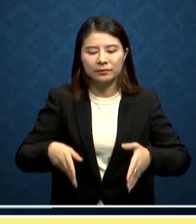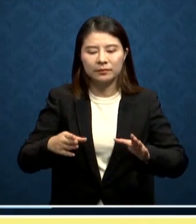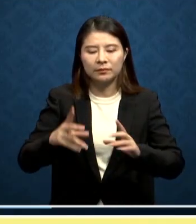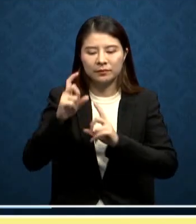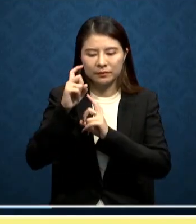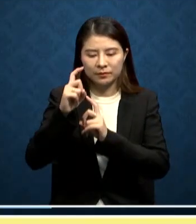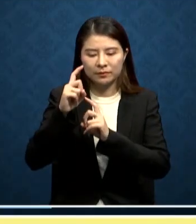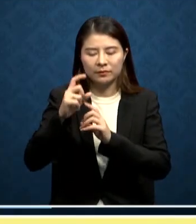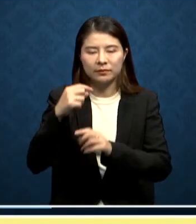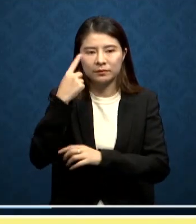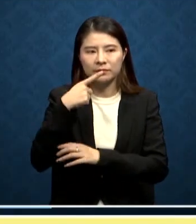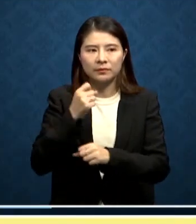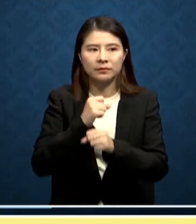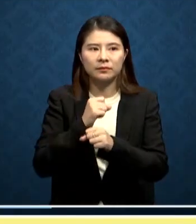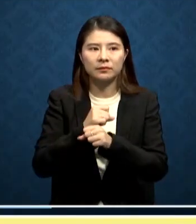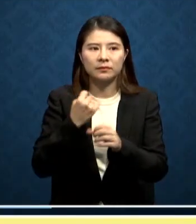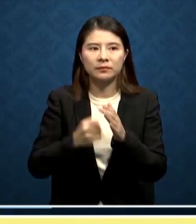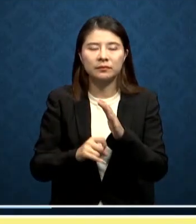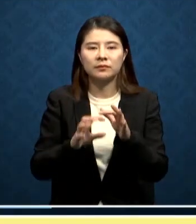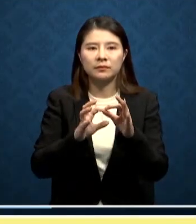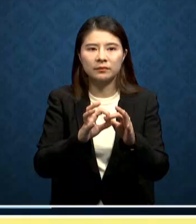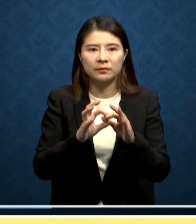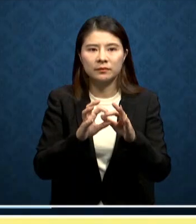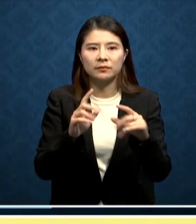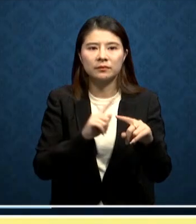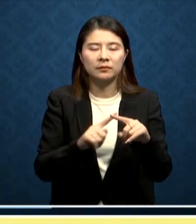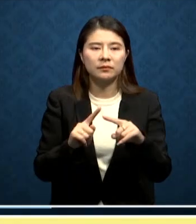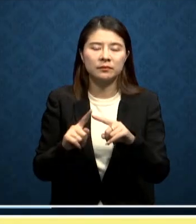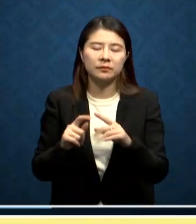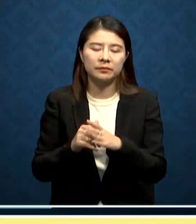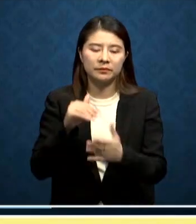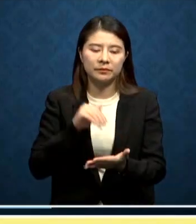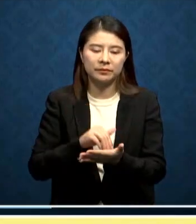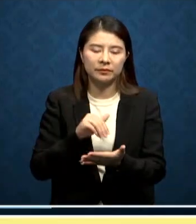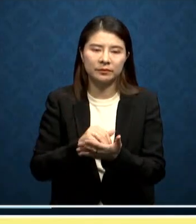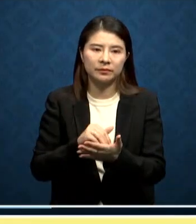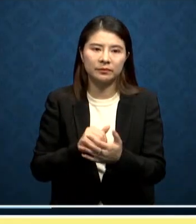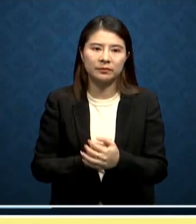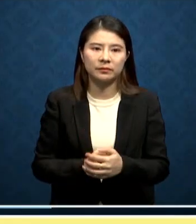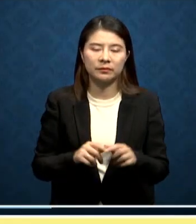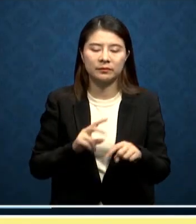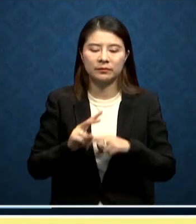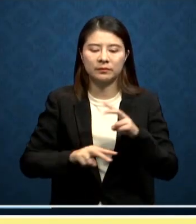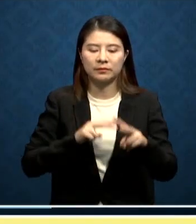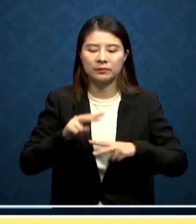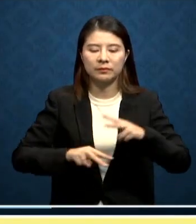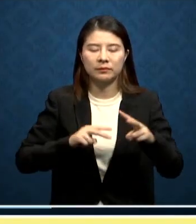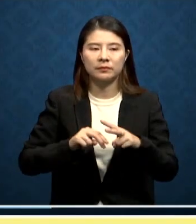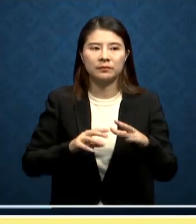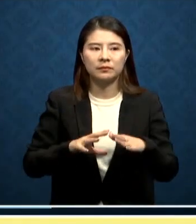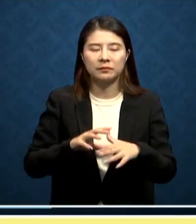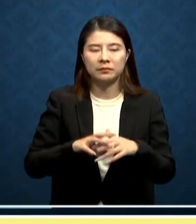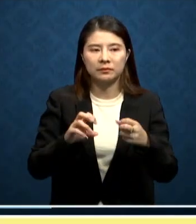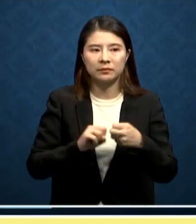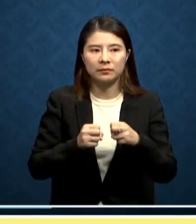ทำผิดกฎจราจรมากแล้วก็เชื่อมโยงข้อมูลไปยังศูนย์ต่างๆนะท่านก็สามารถควบคุมสามารถแก้